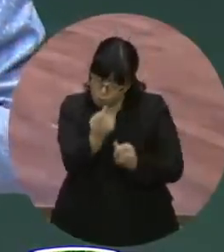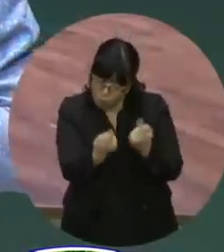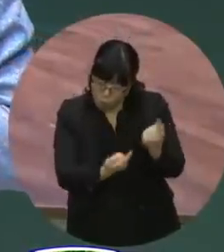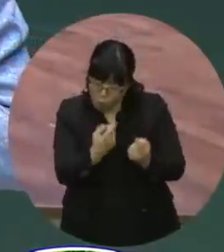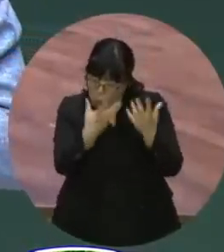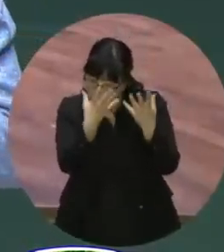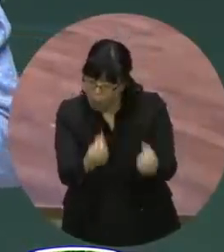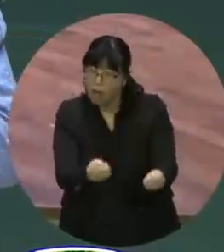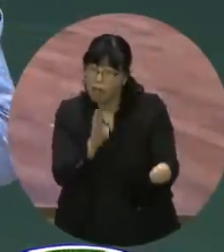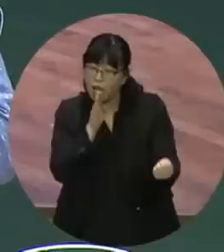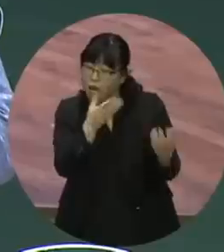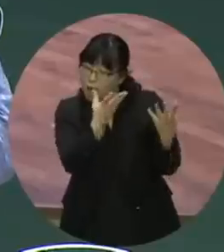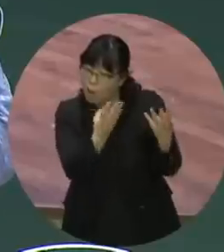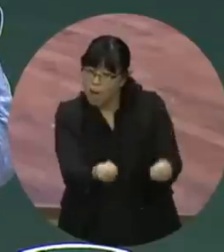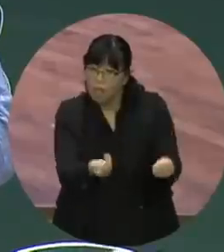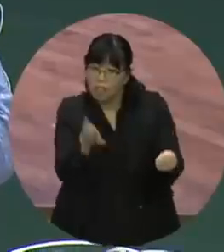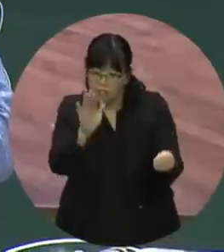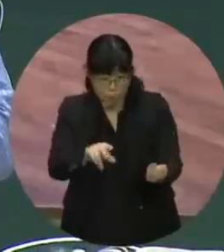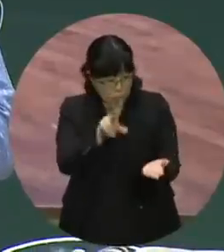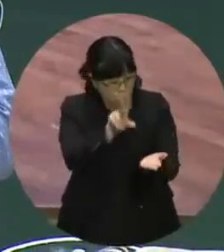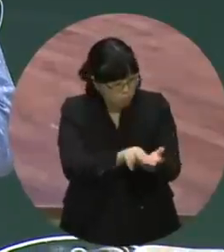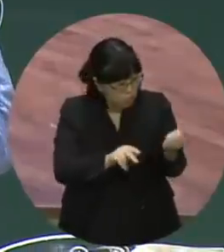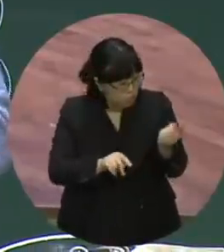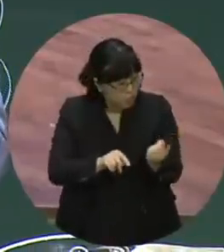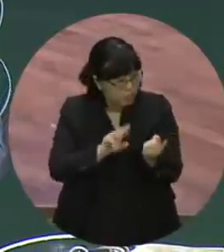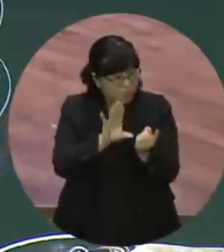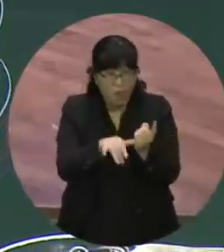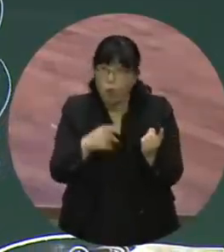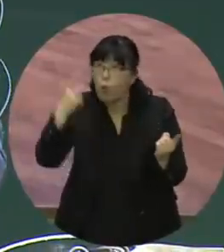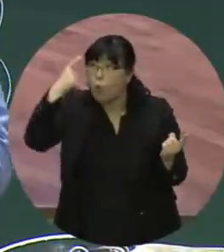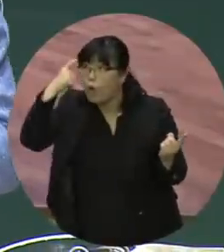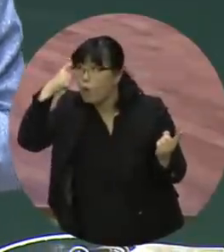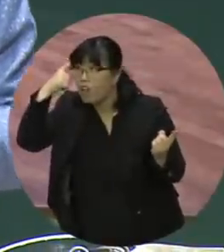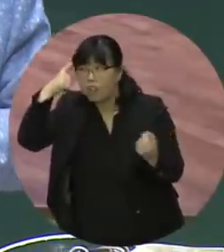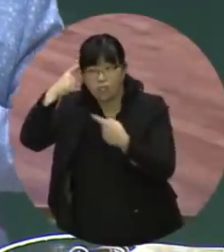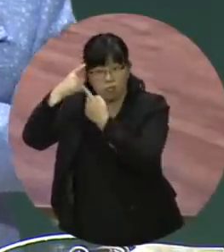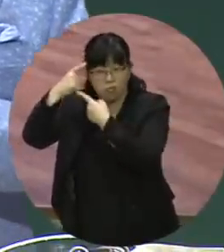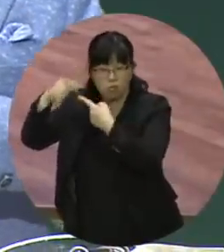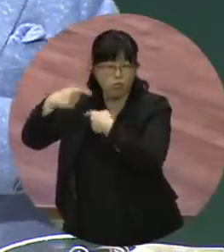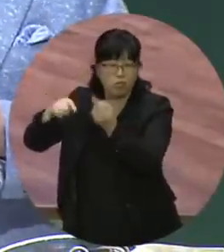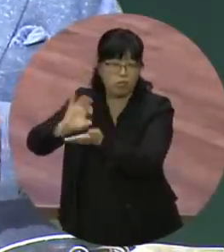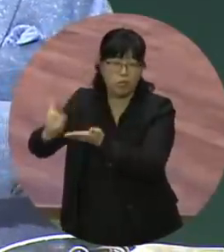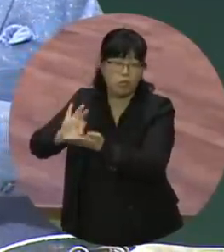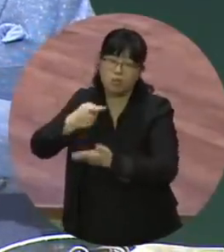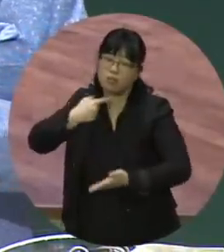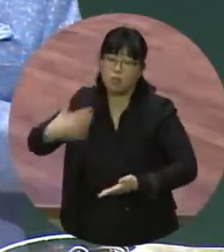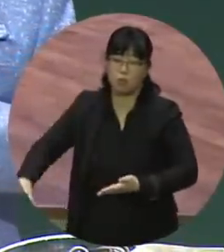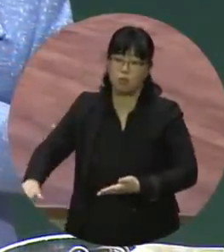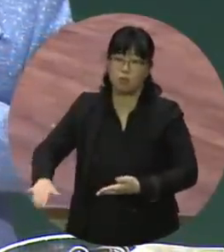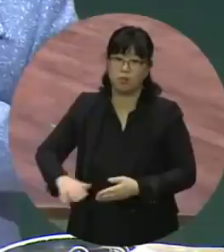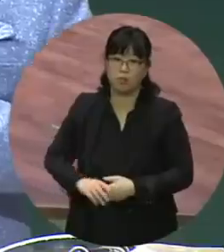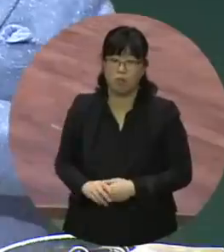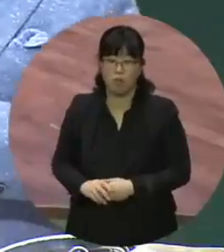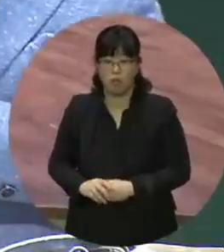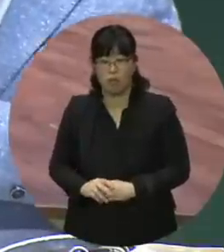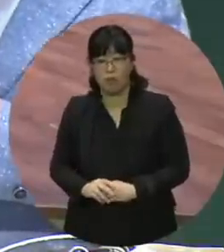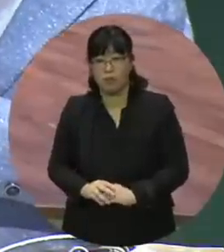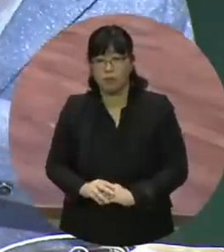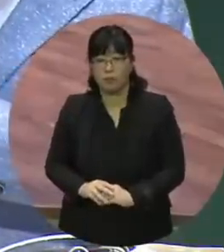넘었어. 왜가 어디 있어? 왜가? 그럴 수가 있나? 왜? 그런 거 없어요.